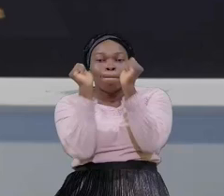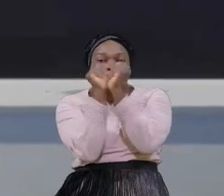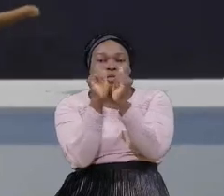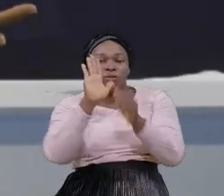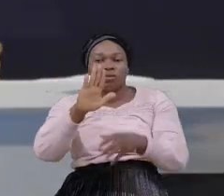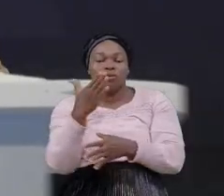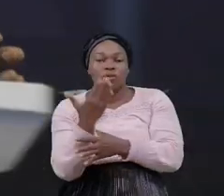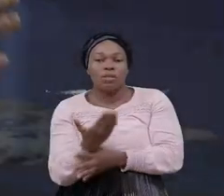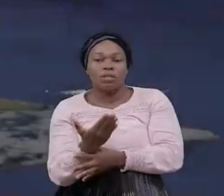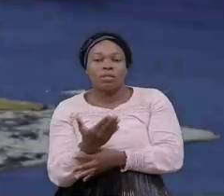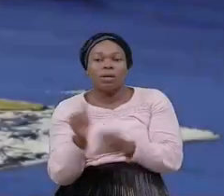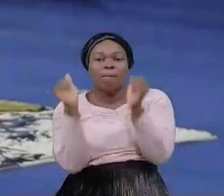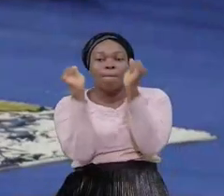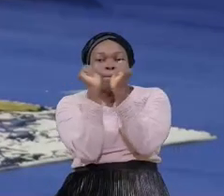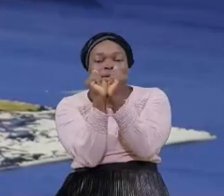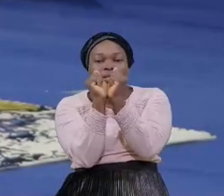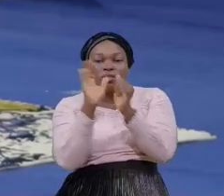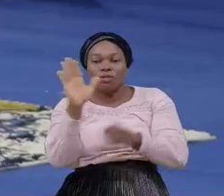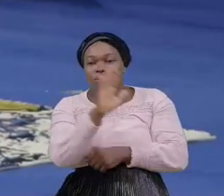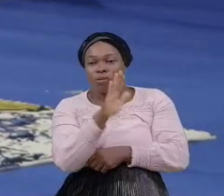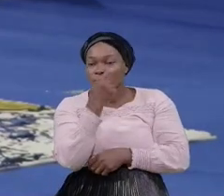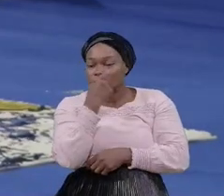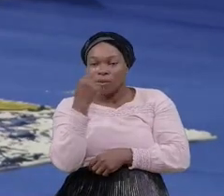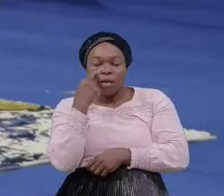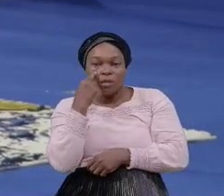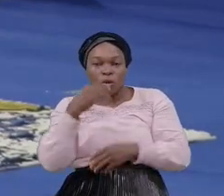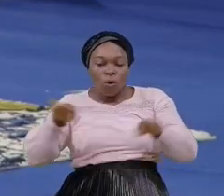vos jambes, quelque chose vous aveugle,